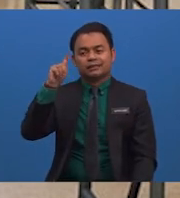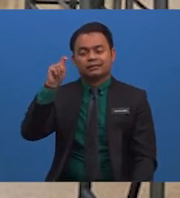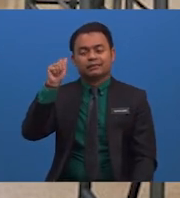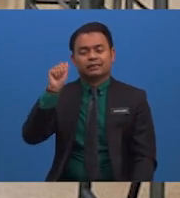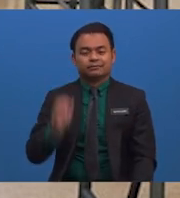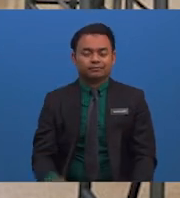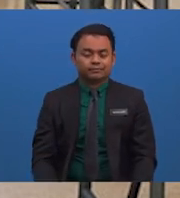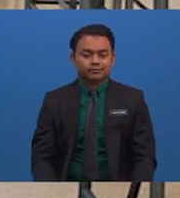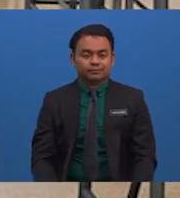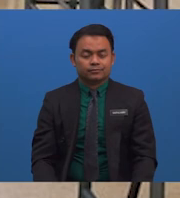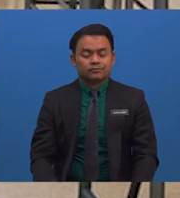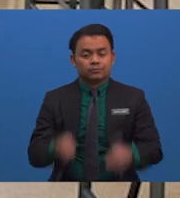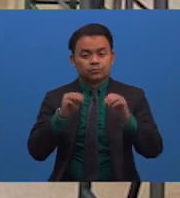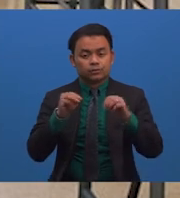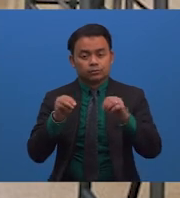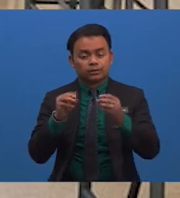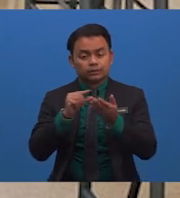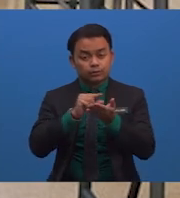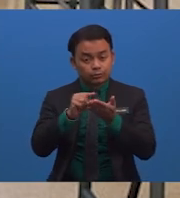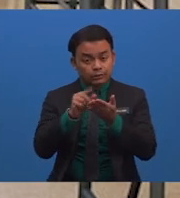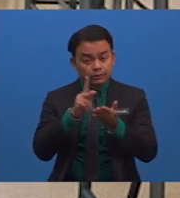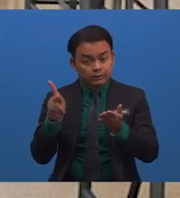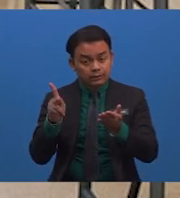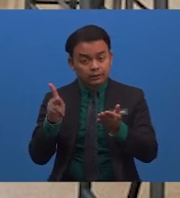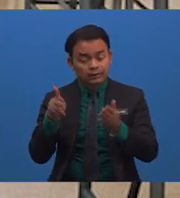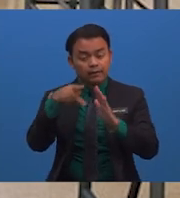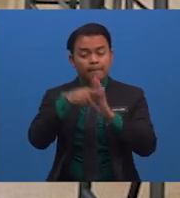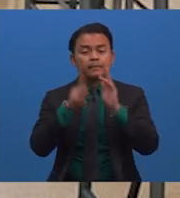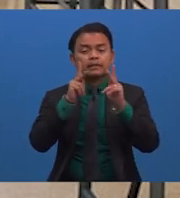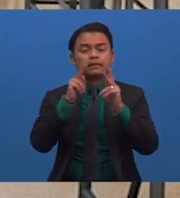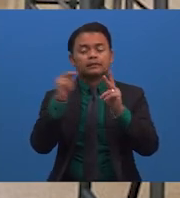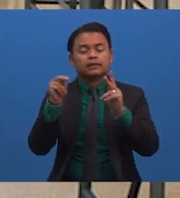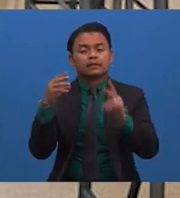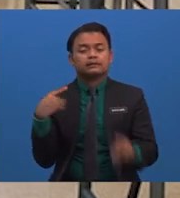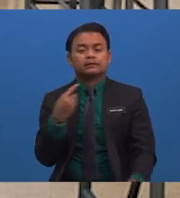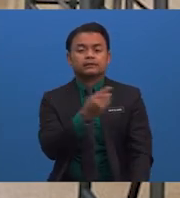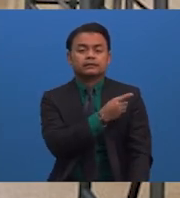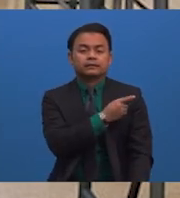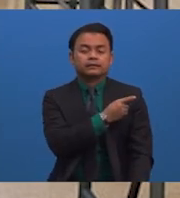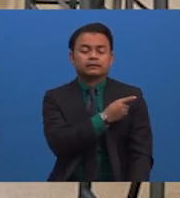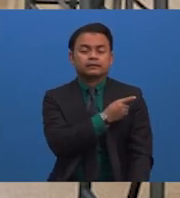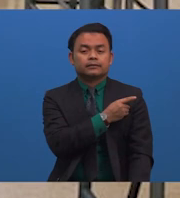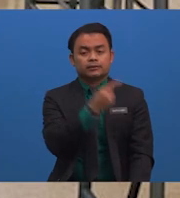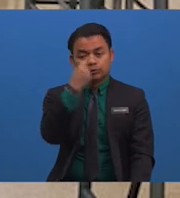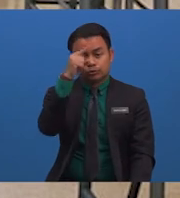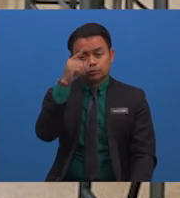Murid-murid, sila gunakan perkataan kita bagi dialog Afiq tadi.